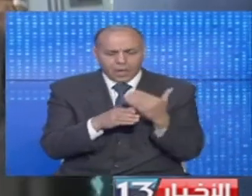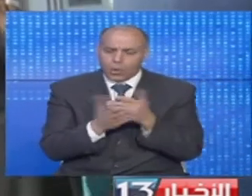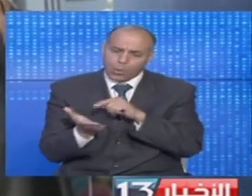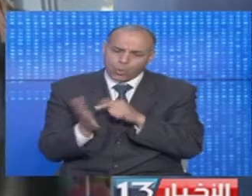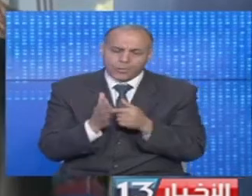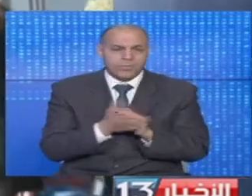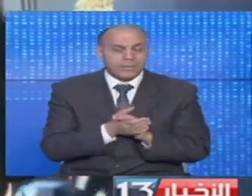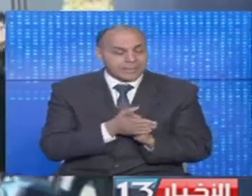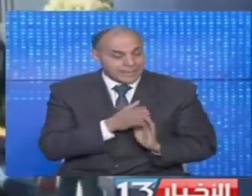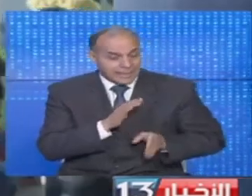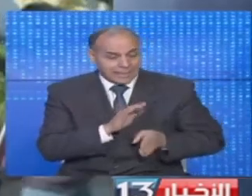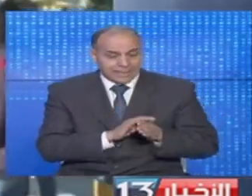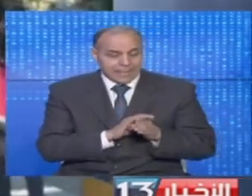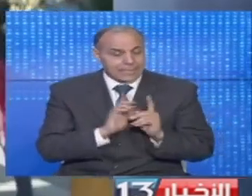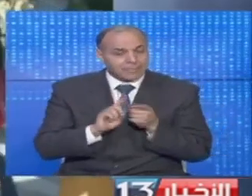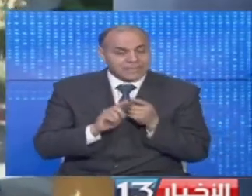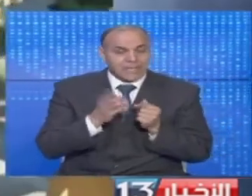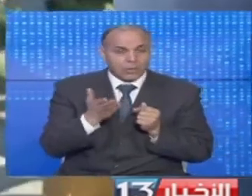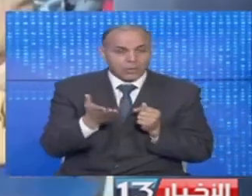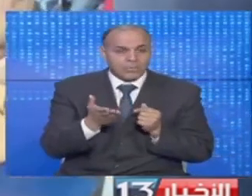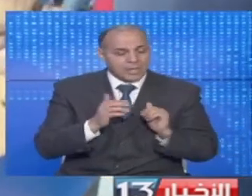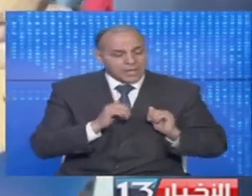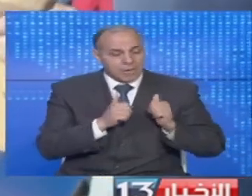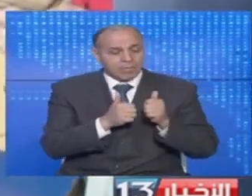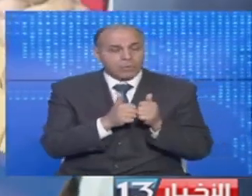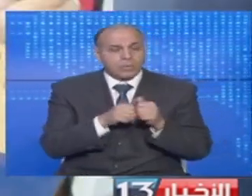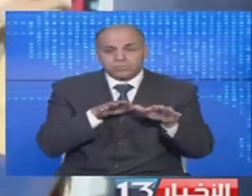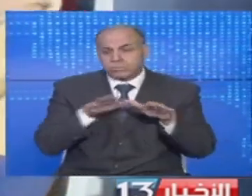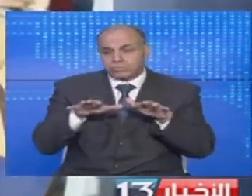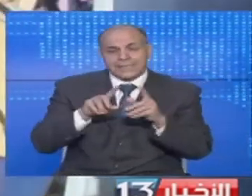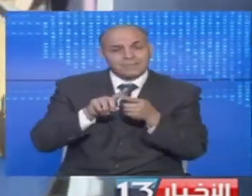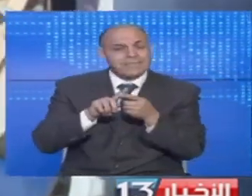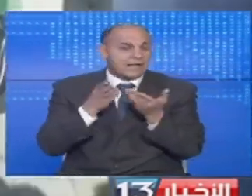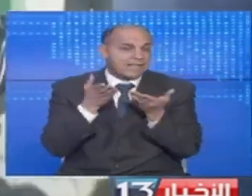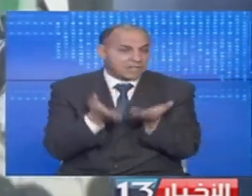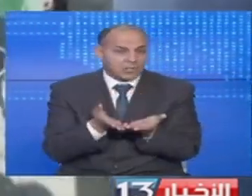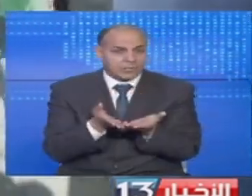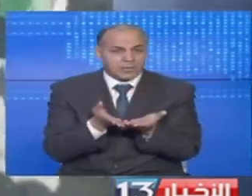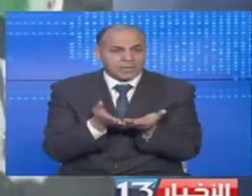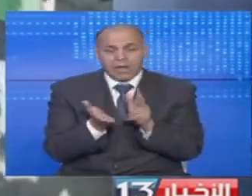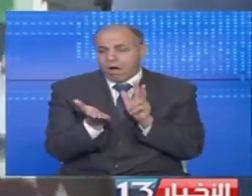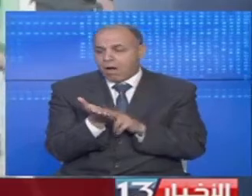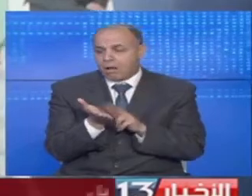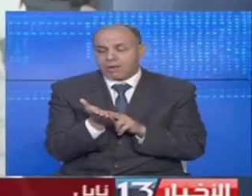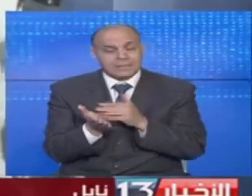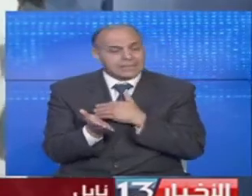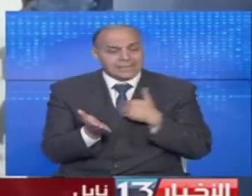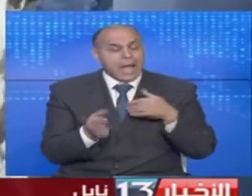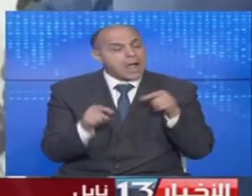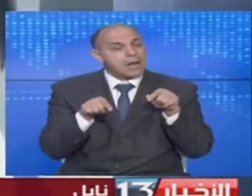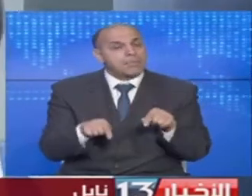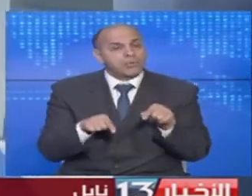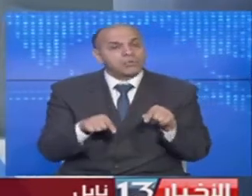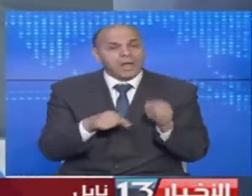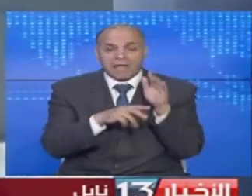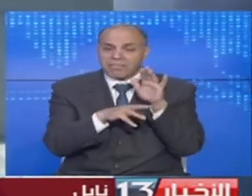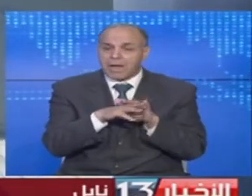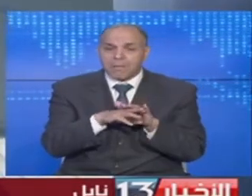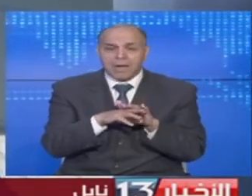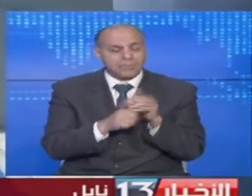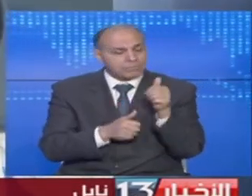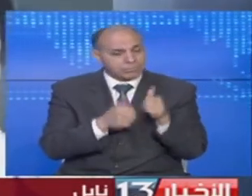التربوية. انطلاقة استثنائية رافقتها إجراءات استثنائية تطبيقا للبروتوكول الصحي وضمانا